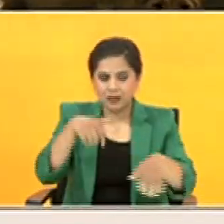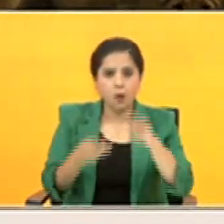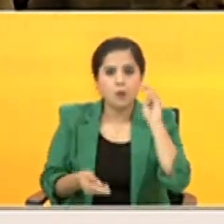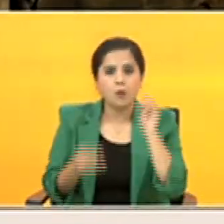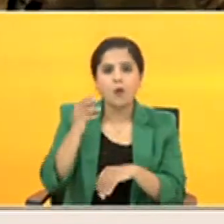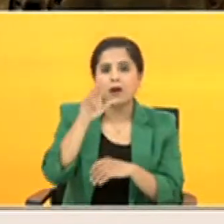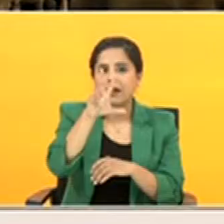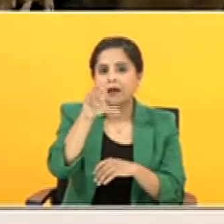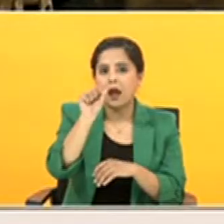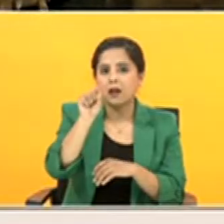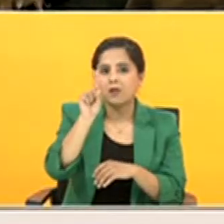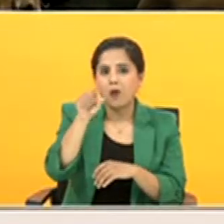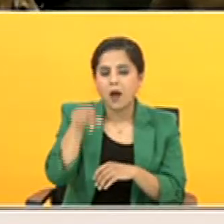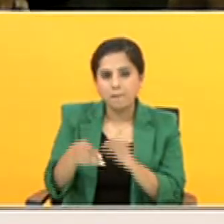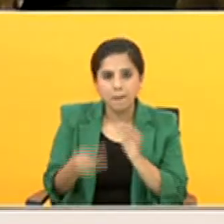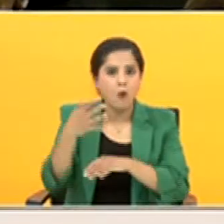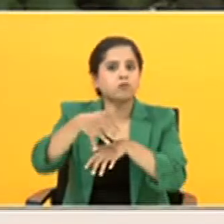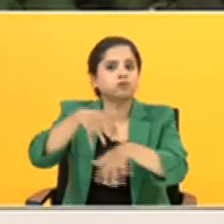891।